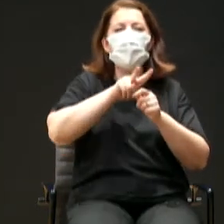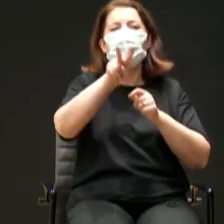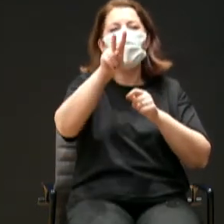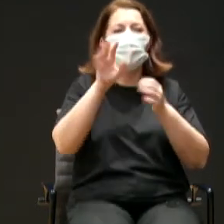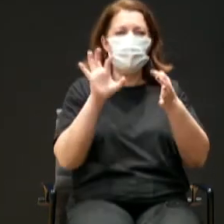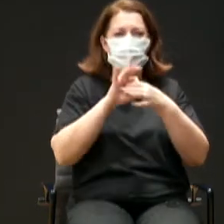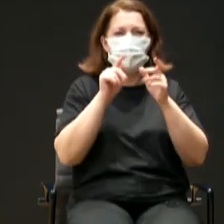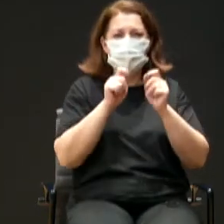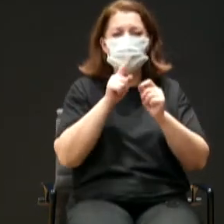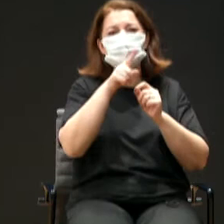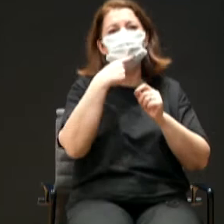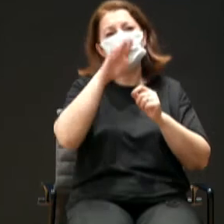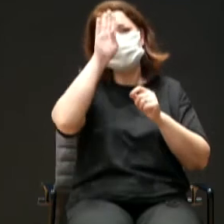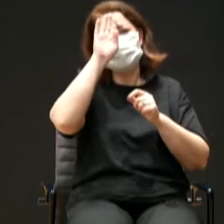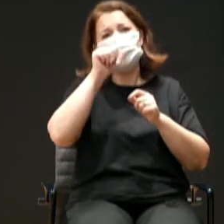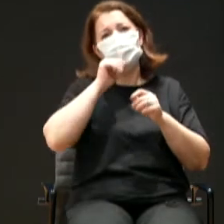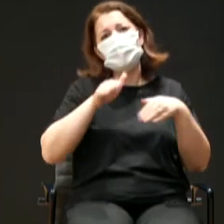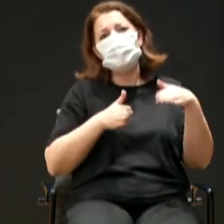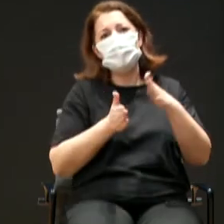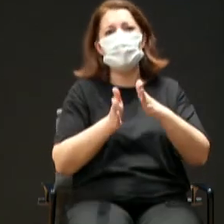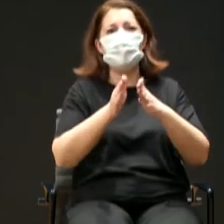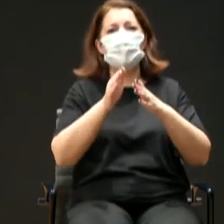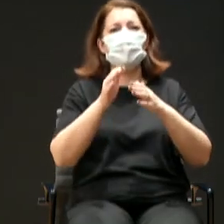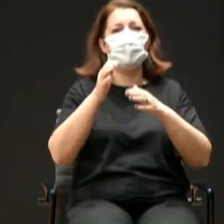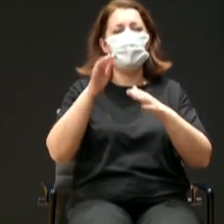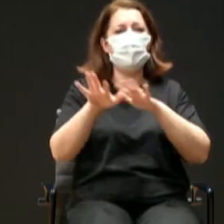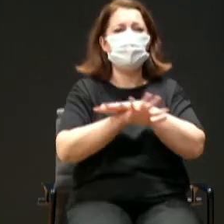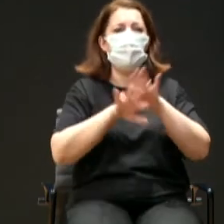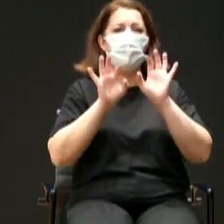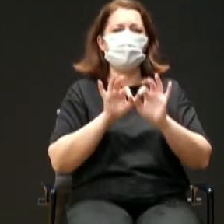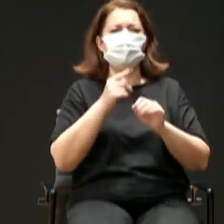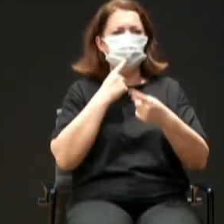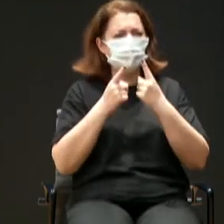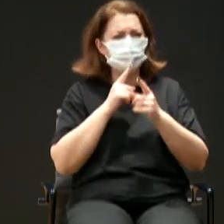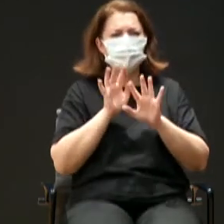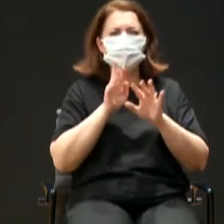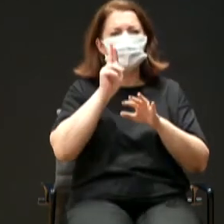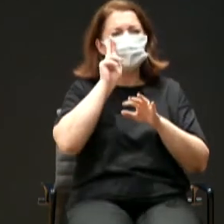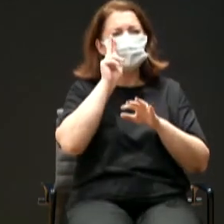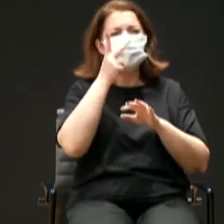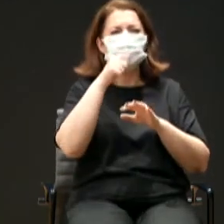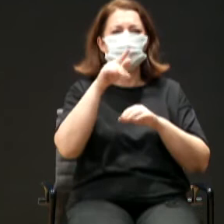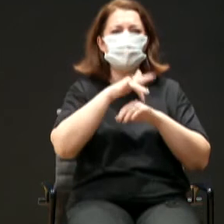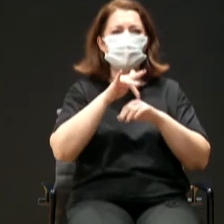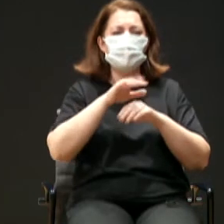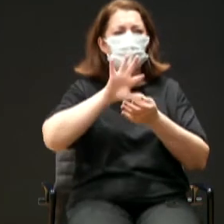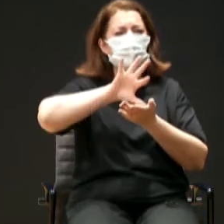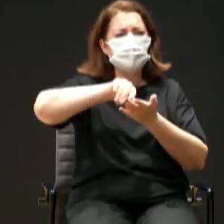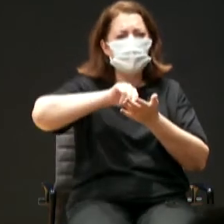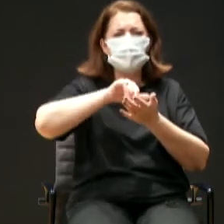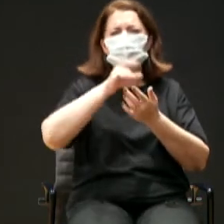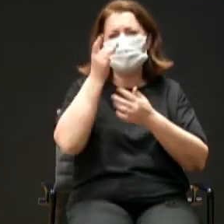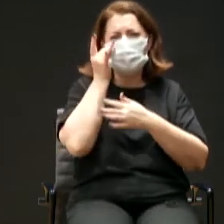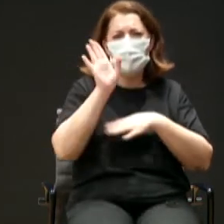bunları söylemeyecek miyiz arkadaş? Yazık ediyorsunuz bu ülkeye. Yani çalan çırpanlar belli, eli